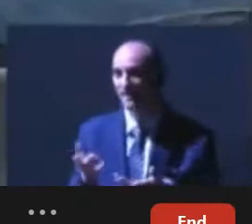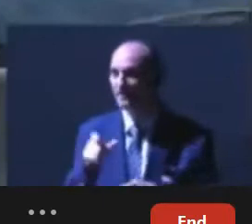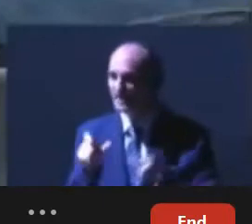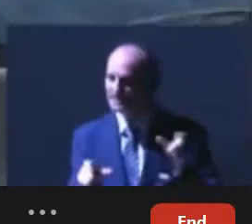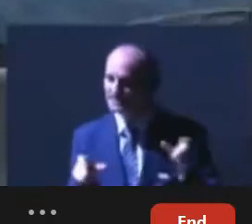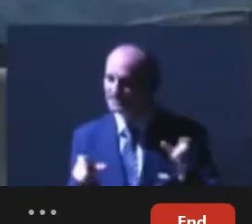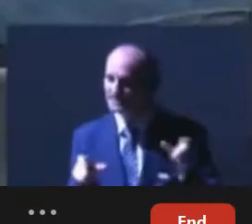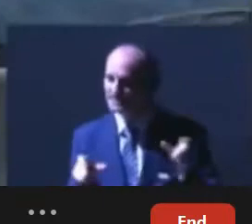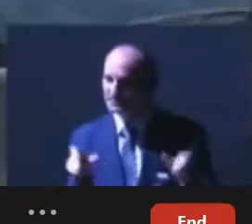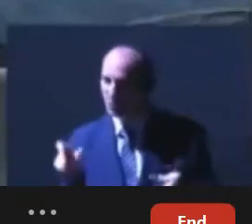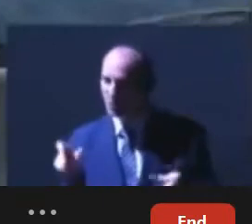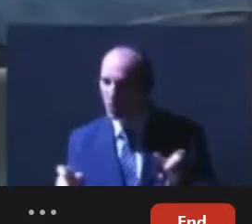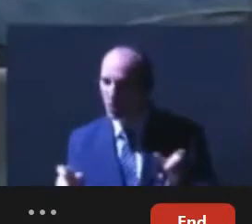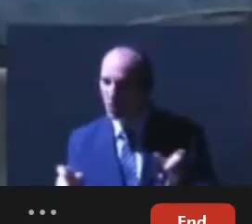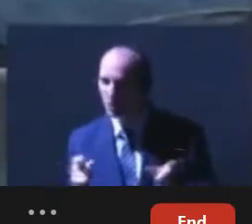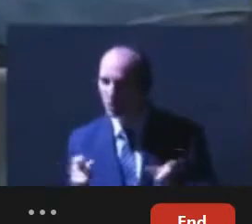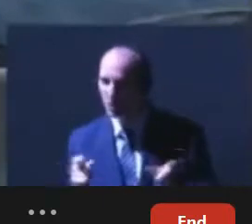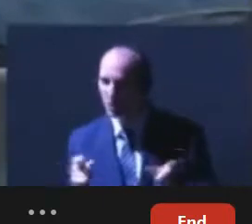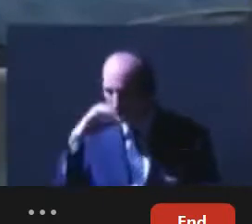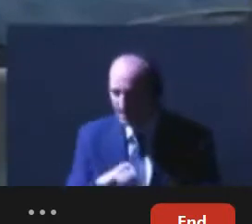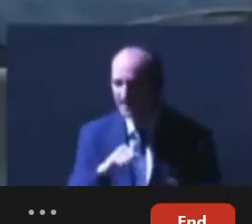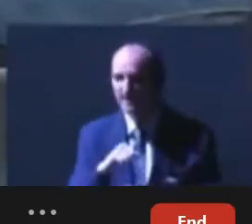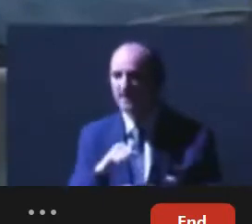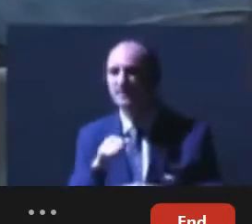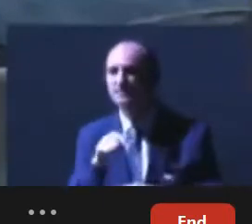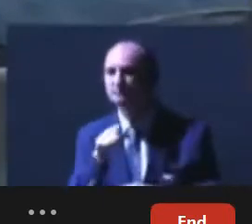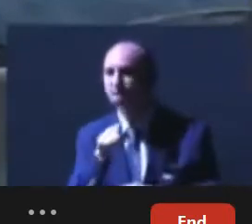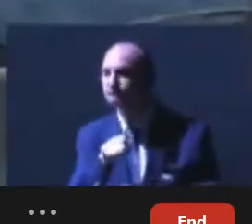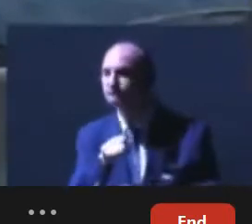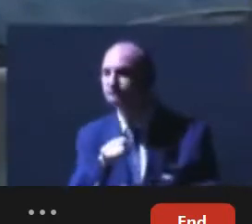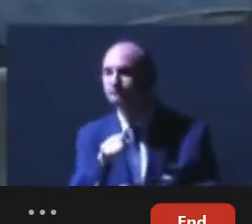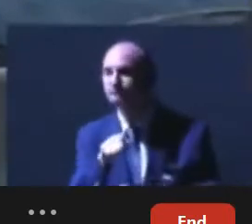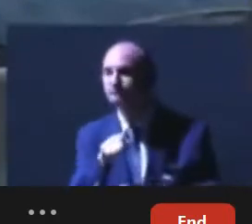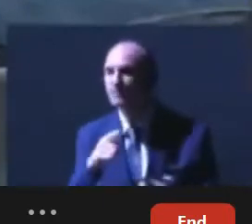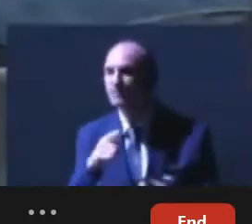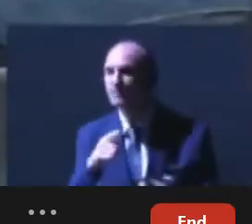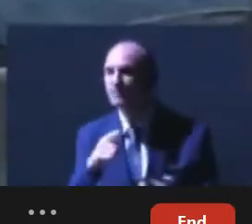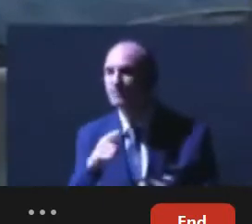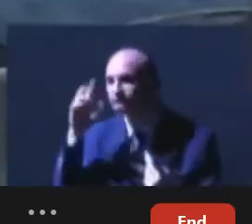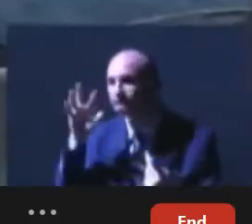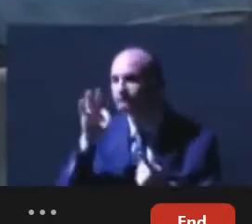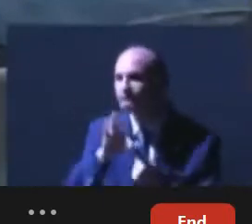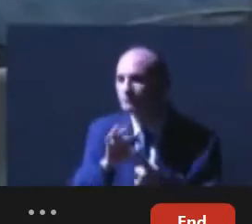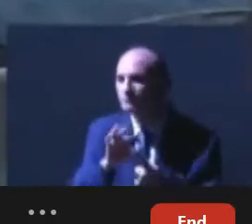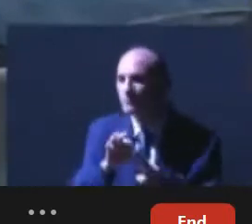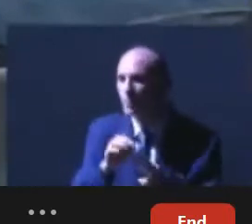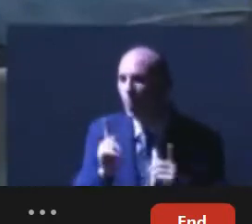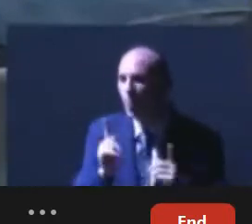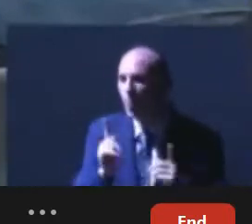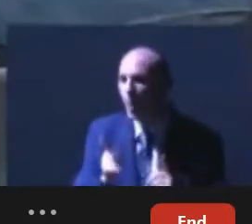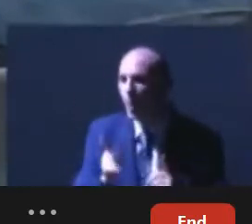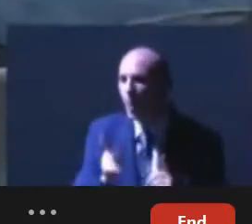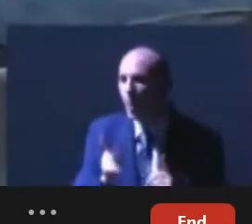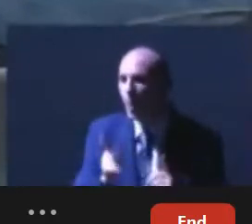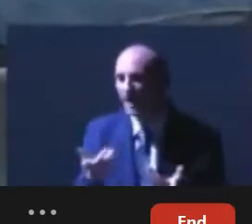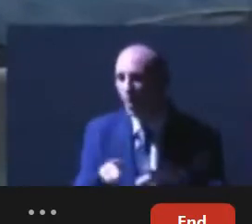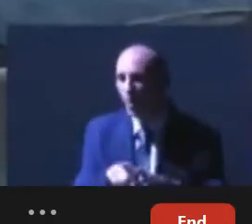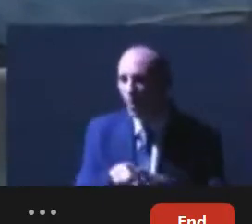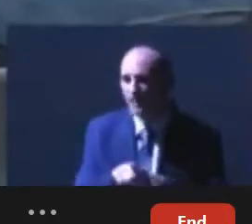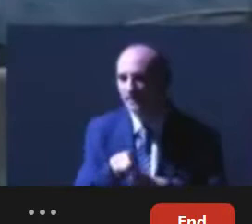cái của cải vật chất và cái lợi ích cho những người khác, cho bản thân mình và những người xung quanh.